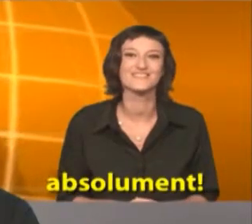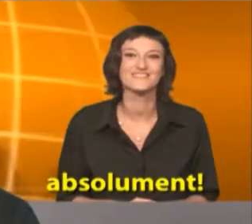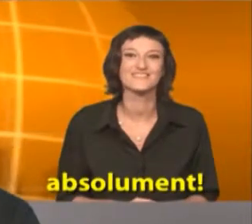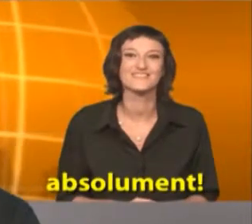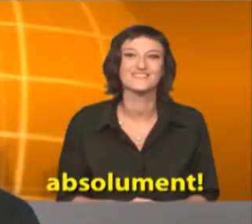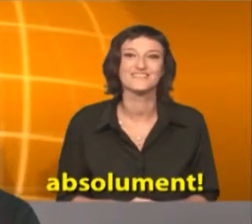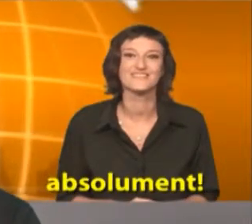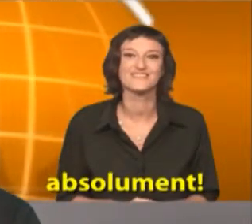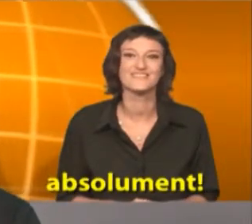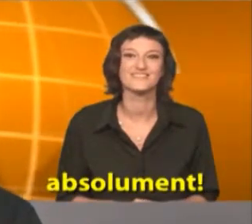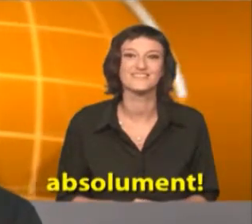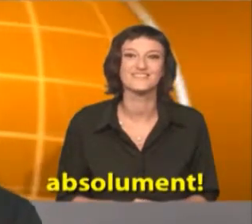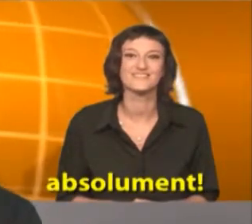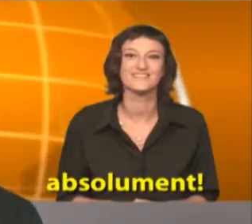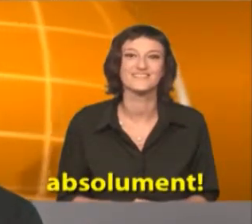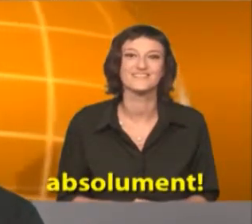Sicuramente.